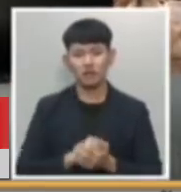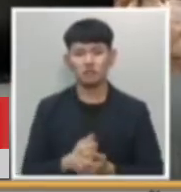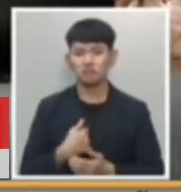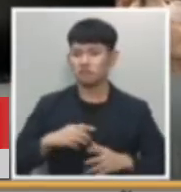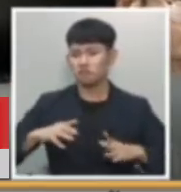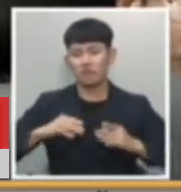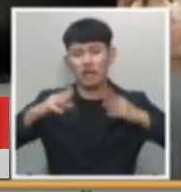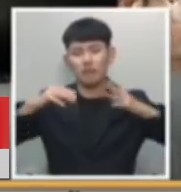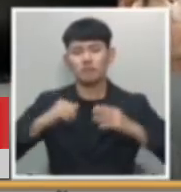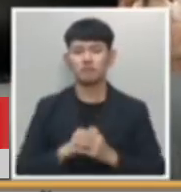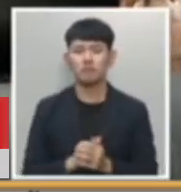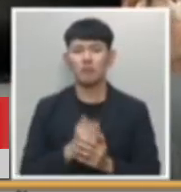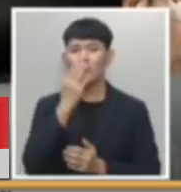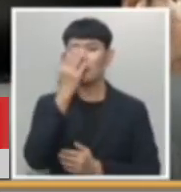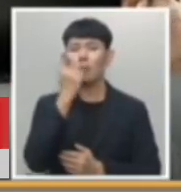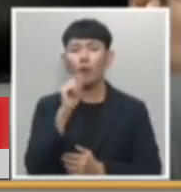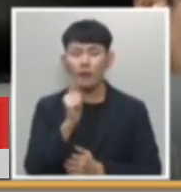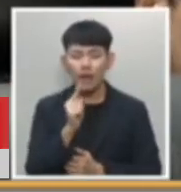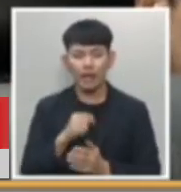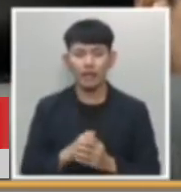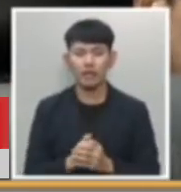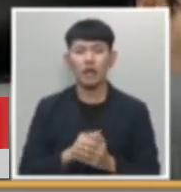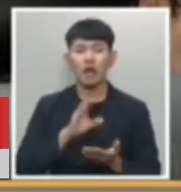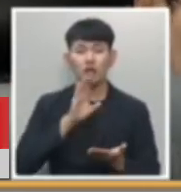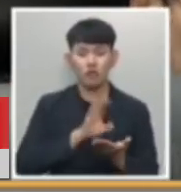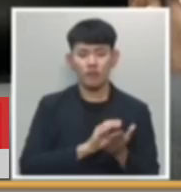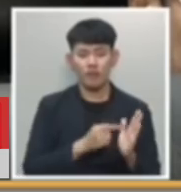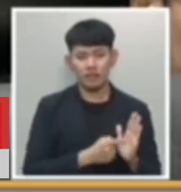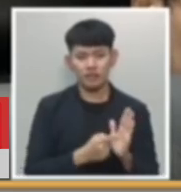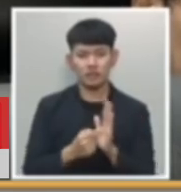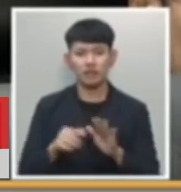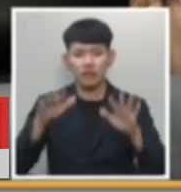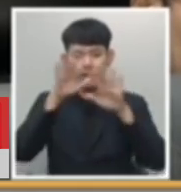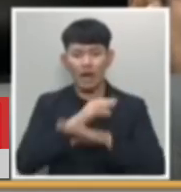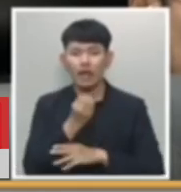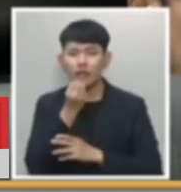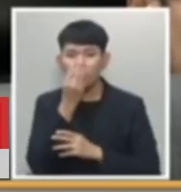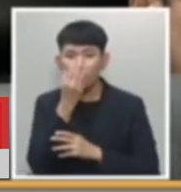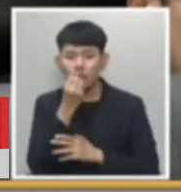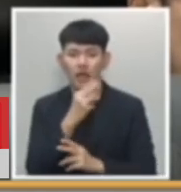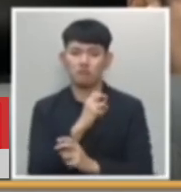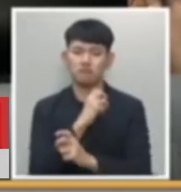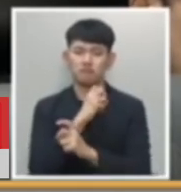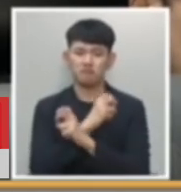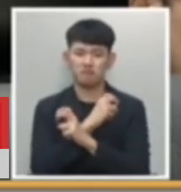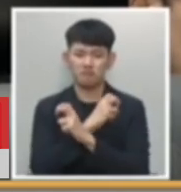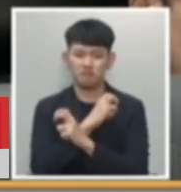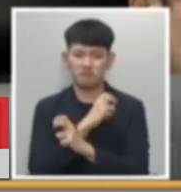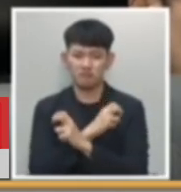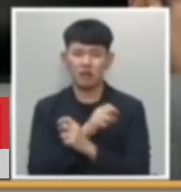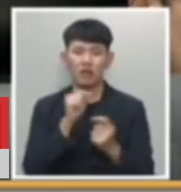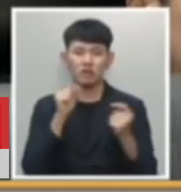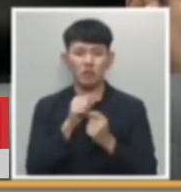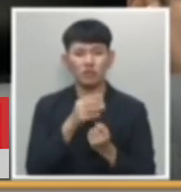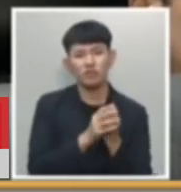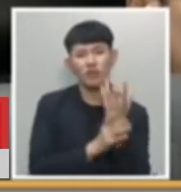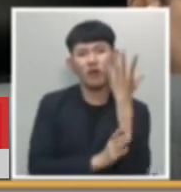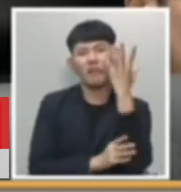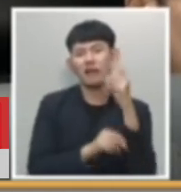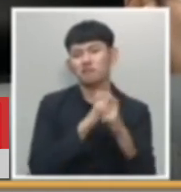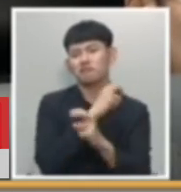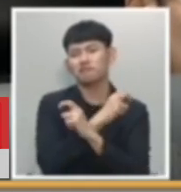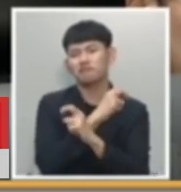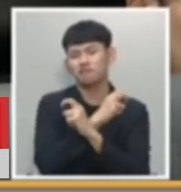พราะว่าการเสนองบประมาณเหมือนเป็นดอกไม้พิษที่ออกจากต้นไม้พิษ